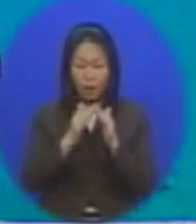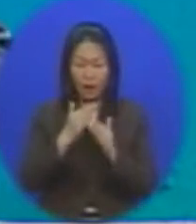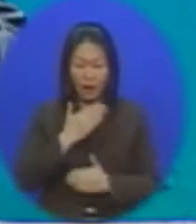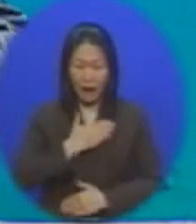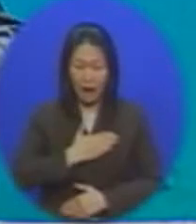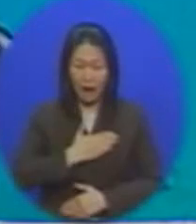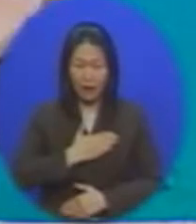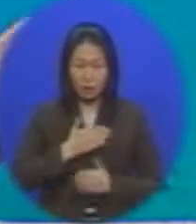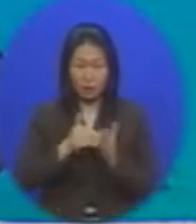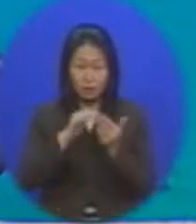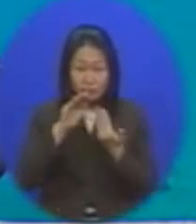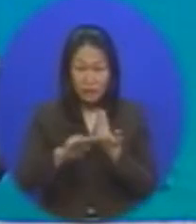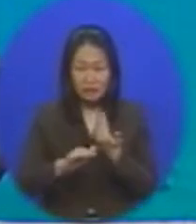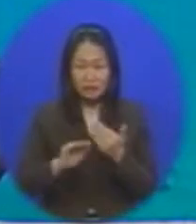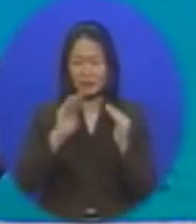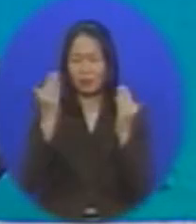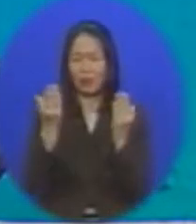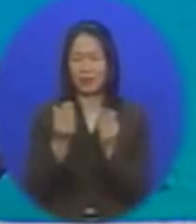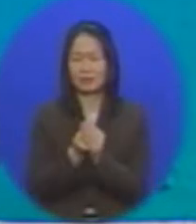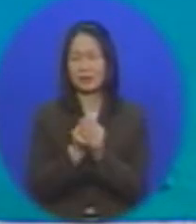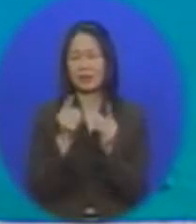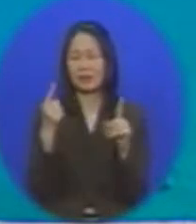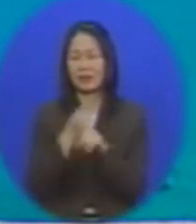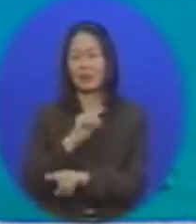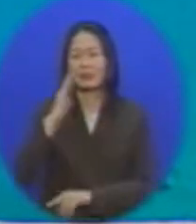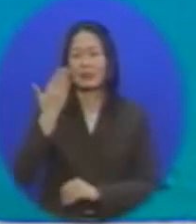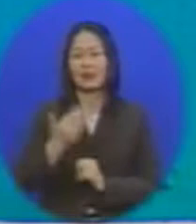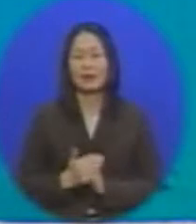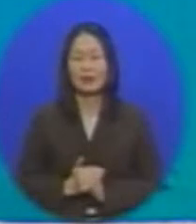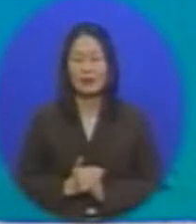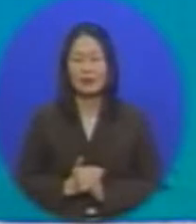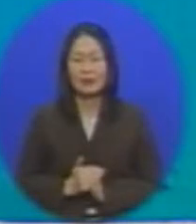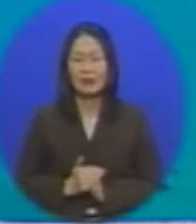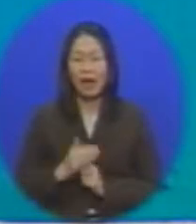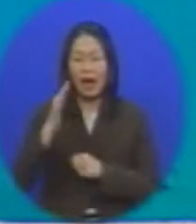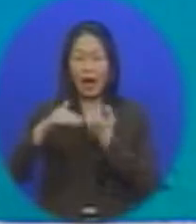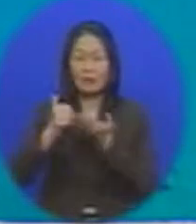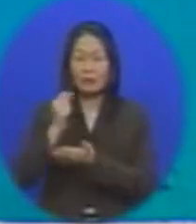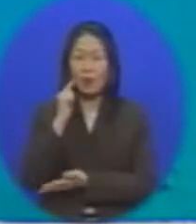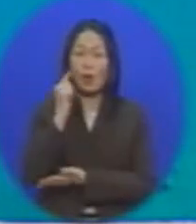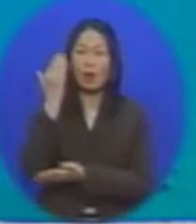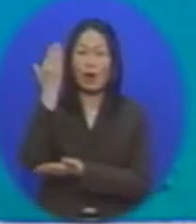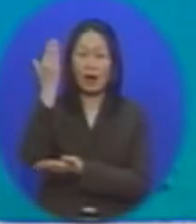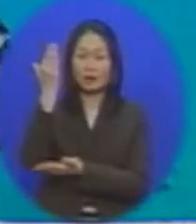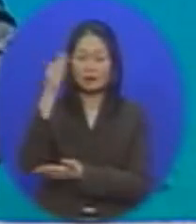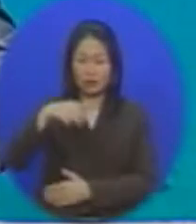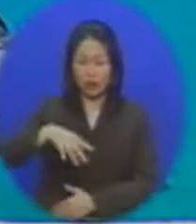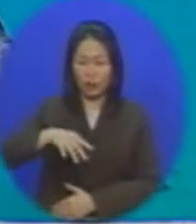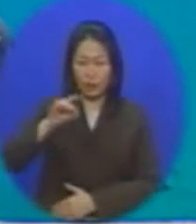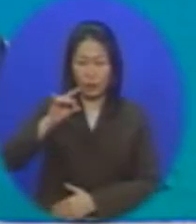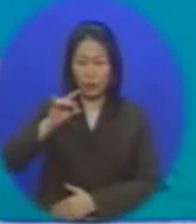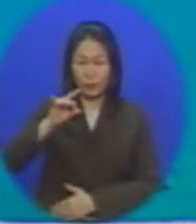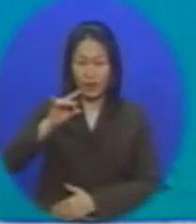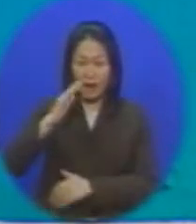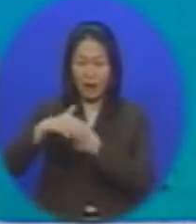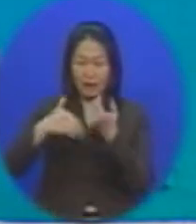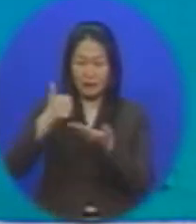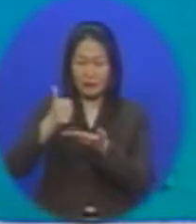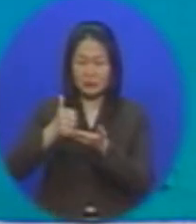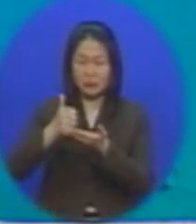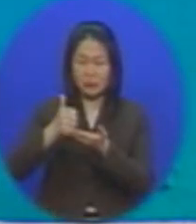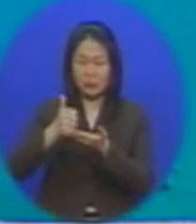정말 전혀 다 달라져 버립니다 하나님의 영광은 처음에 하나님께서